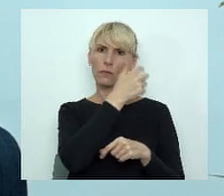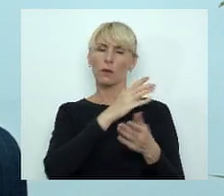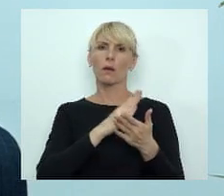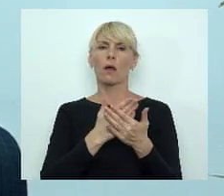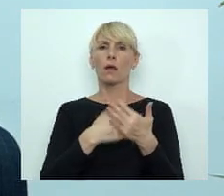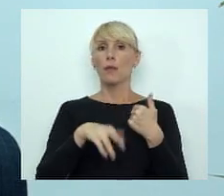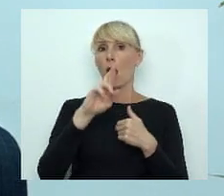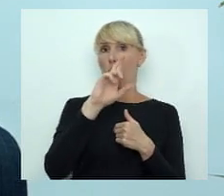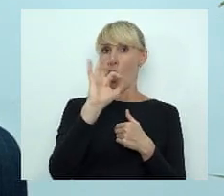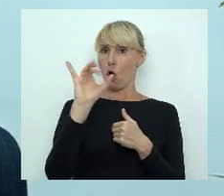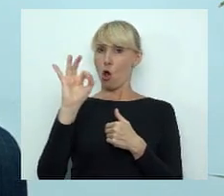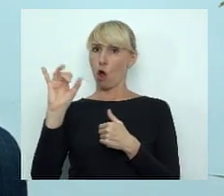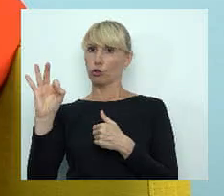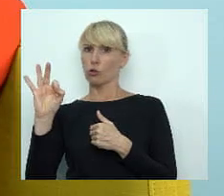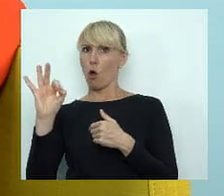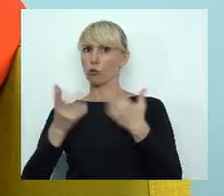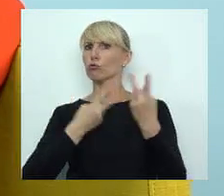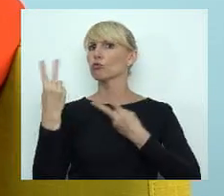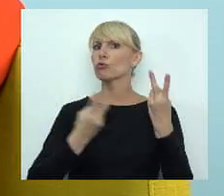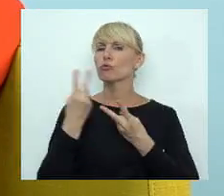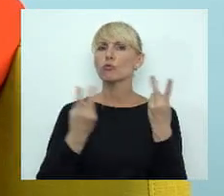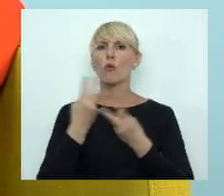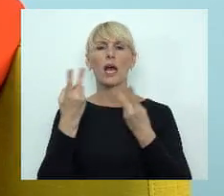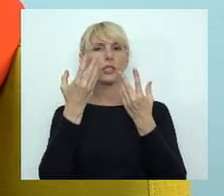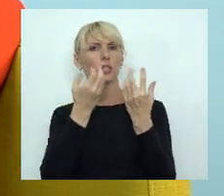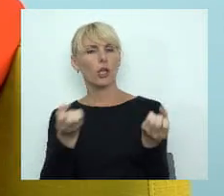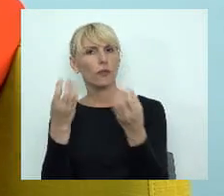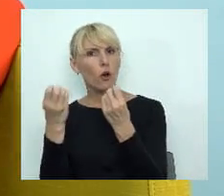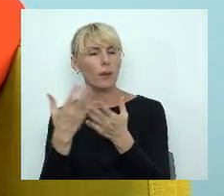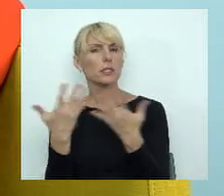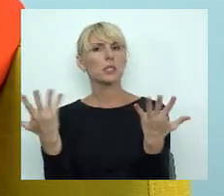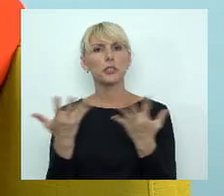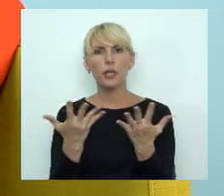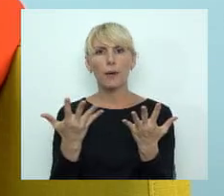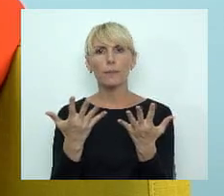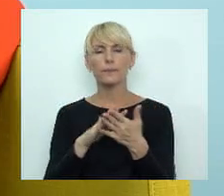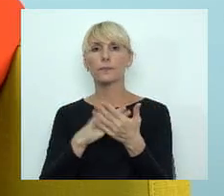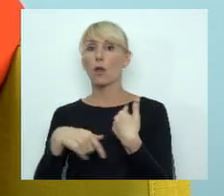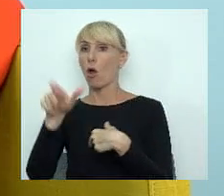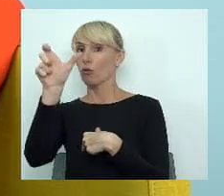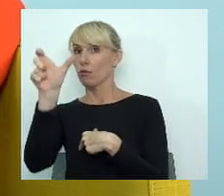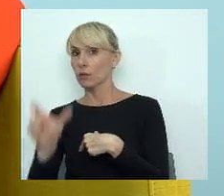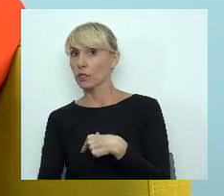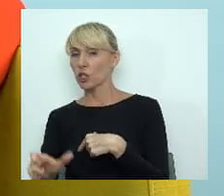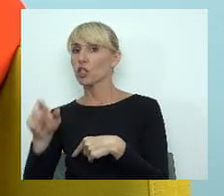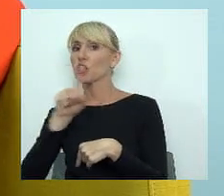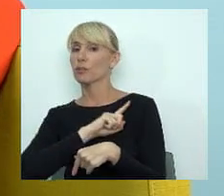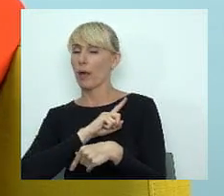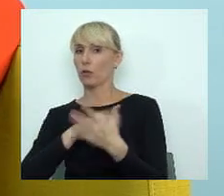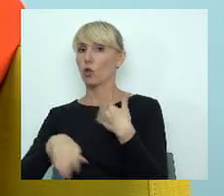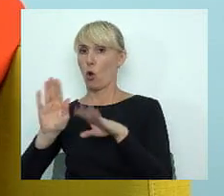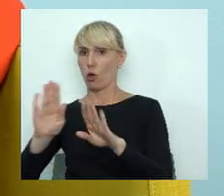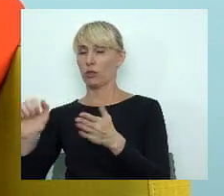temat RODO, gdzie mogą szukać pomocy? Właściwie tę wiedzę powinni uzyskać od swojego inspektora ochrony danych. Z punktu